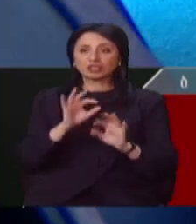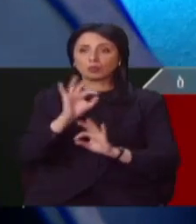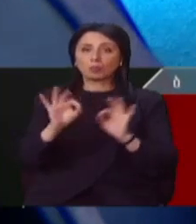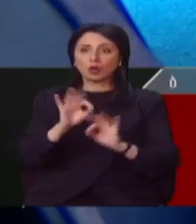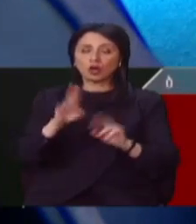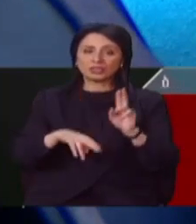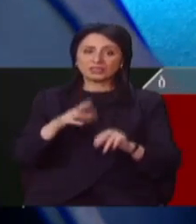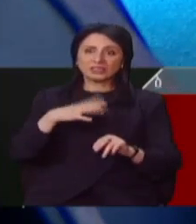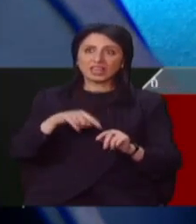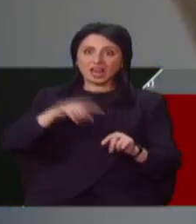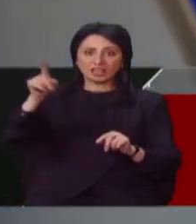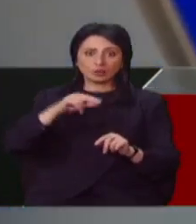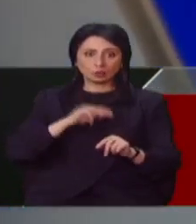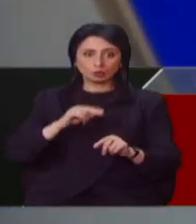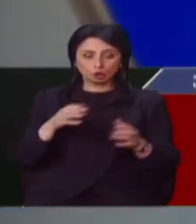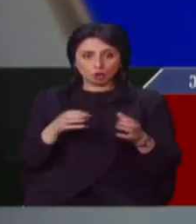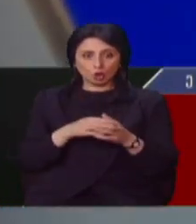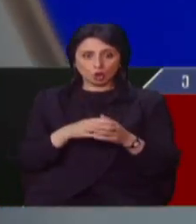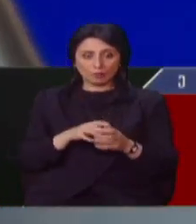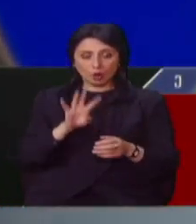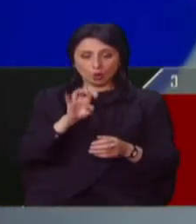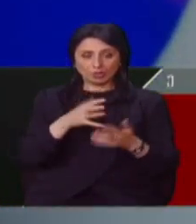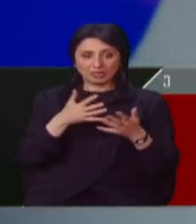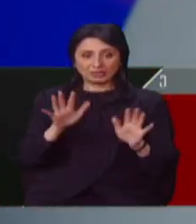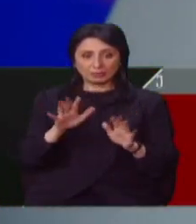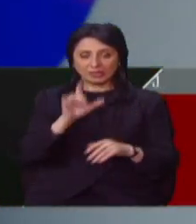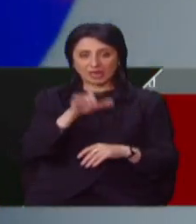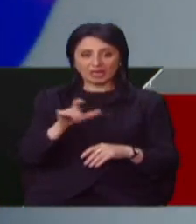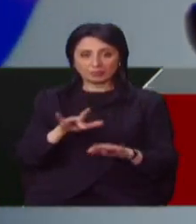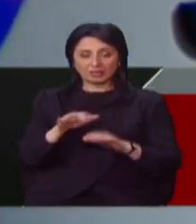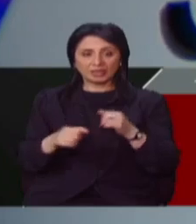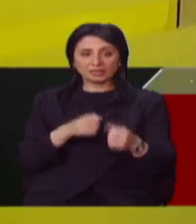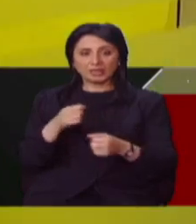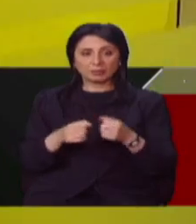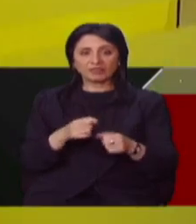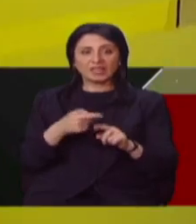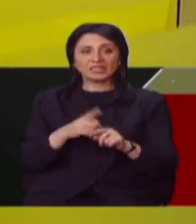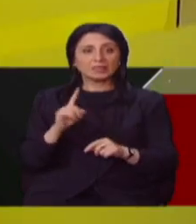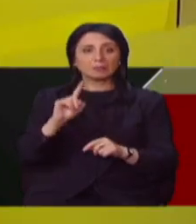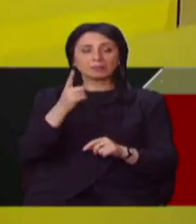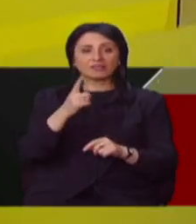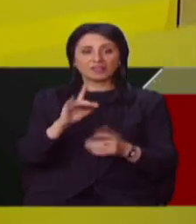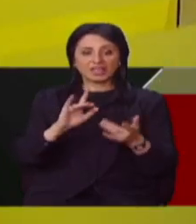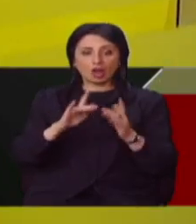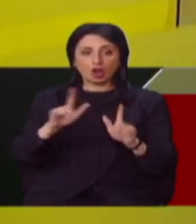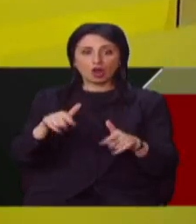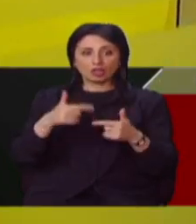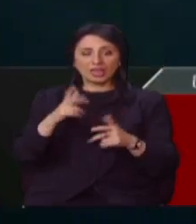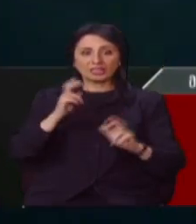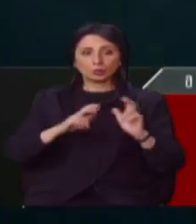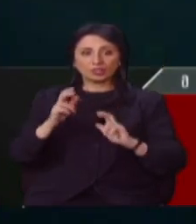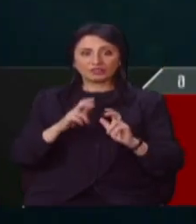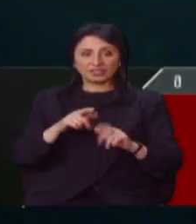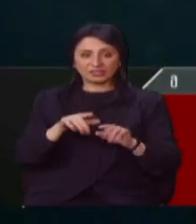პროექტებზე საქართველოდან იმუშაონ. კომპანიაში 400-ზე მეტი ადამიანია დასაქმებული. ეს კი პირველი ონლაინ ნეო